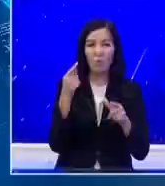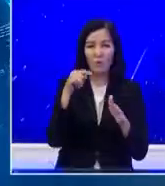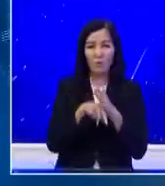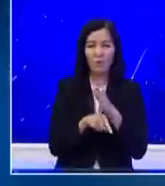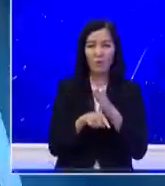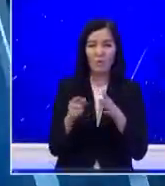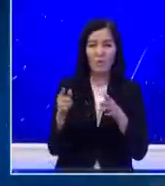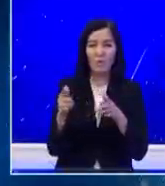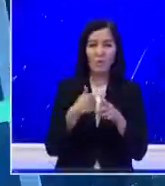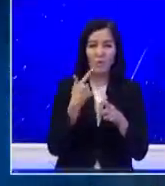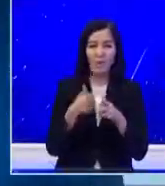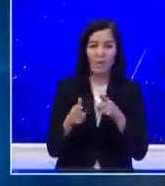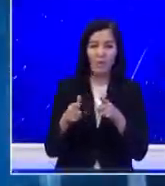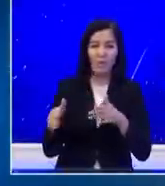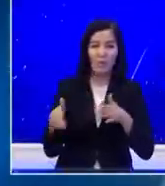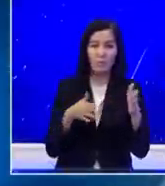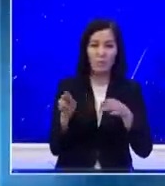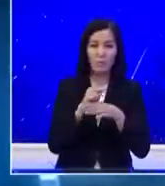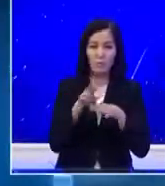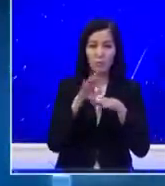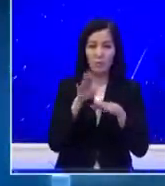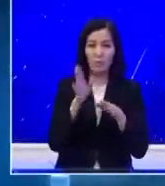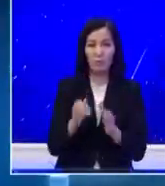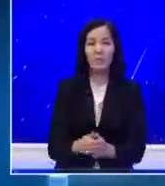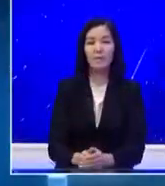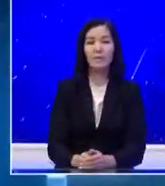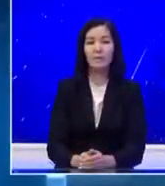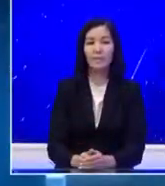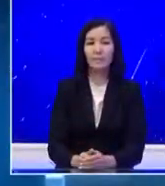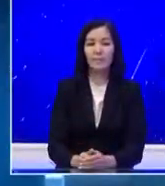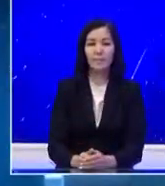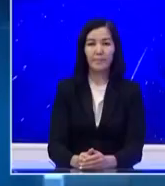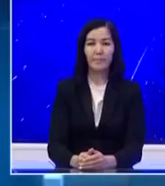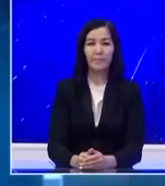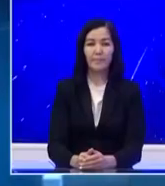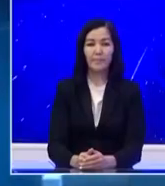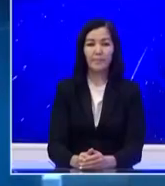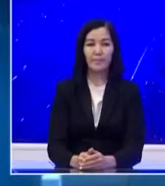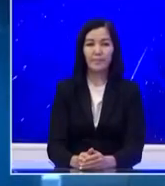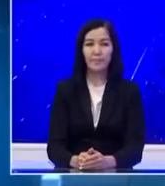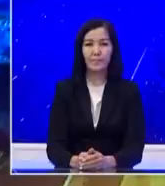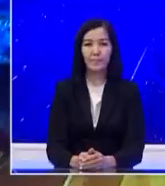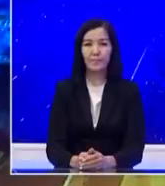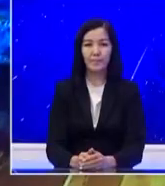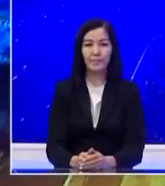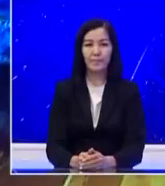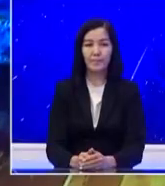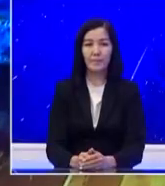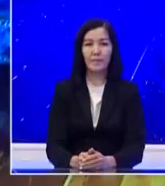жасалмақшы. Қамшат Мұхамеджан, Жасұлан Шымкен, Жетісу арнасы, Еңбекші Қазақ ауданынан.